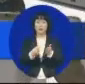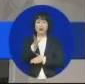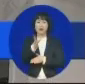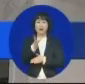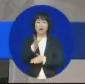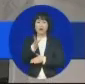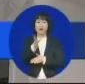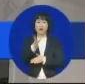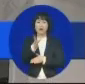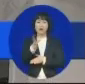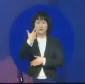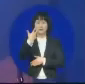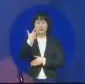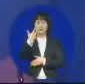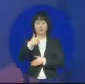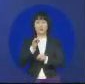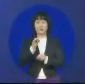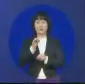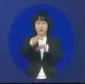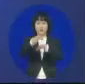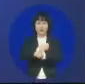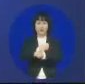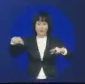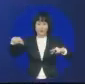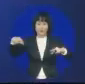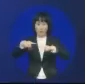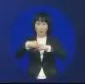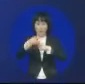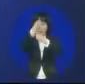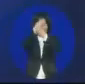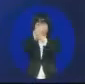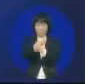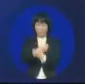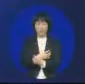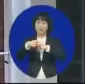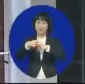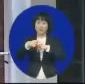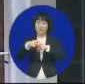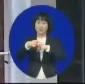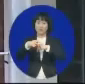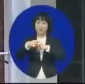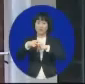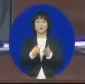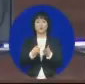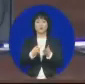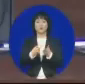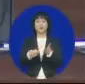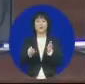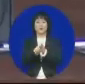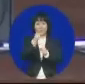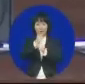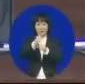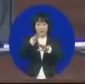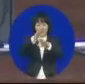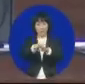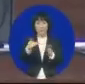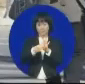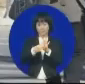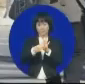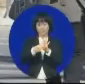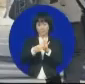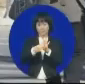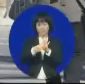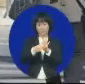55억 7천여 만원을 투입해 행 당부도 투광기 보행 자녀 표시기 등을 설치했습니다 씨는 용인